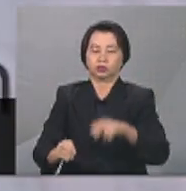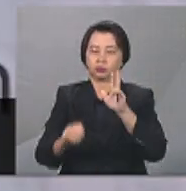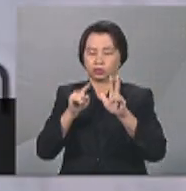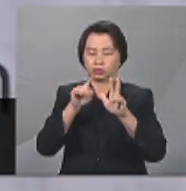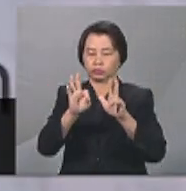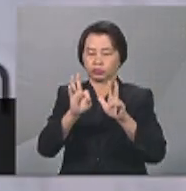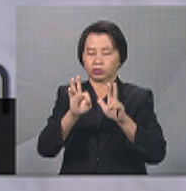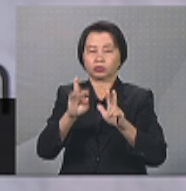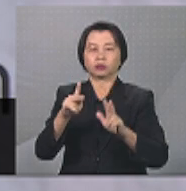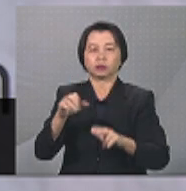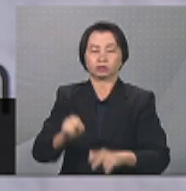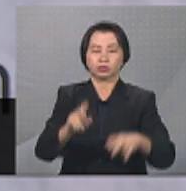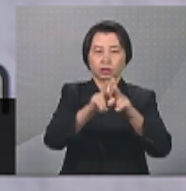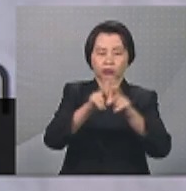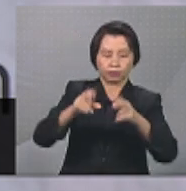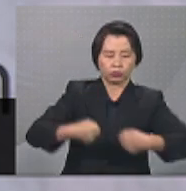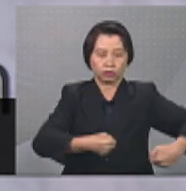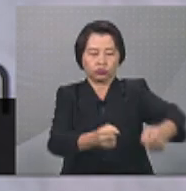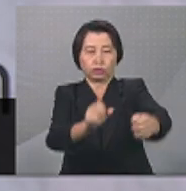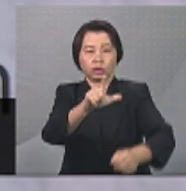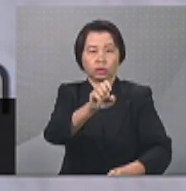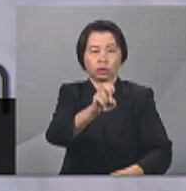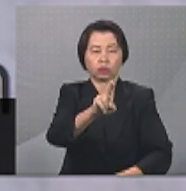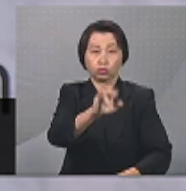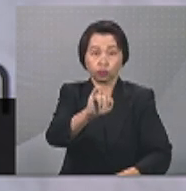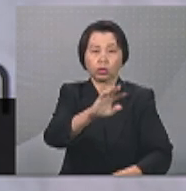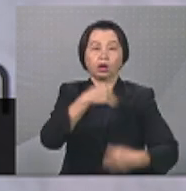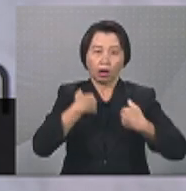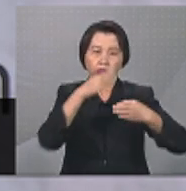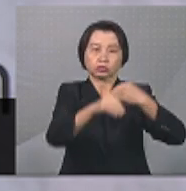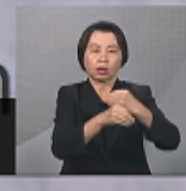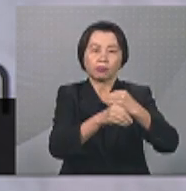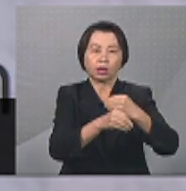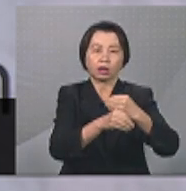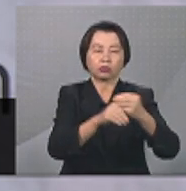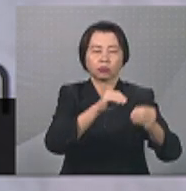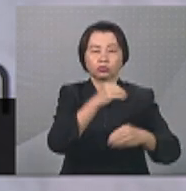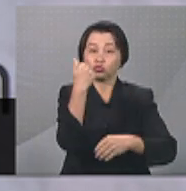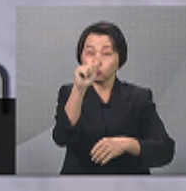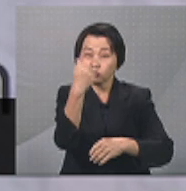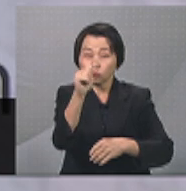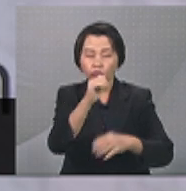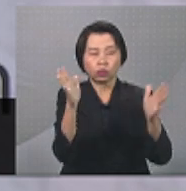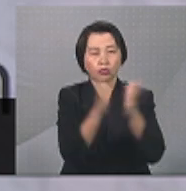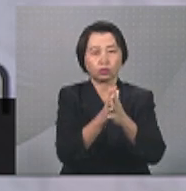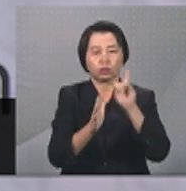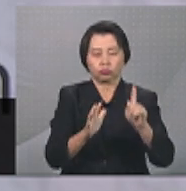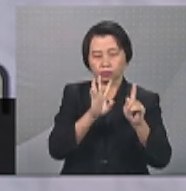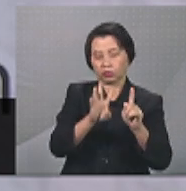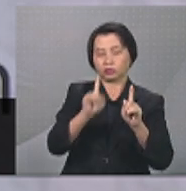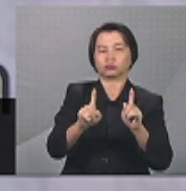kes. Kampung Sungai Lui ada pertambahan 10 kes, menjadikan jumlah kes positif ialah